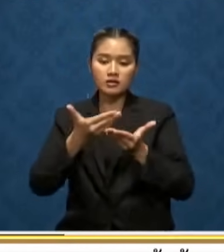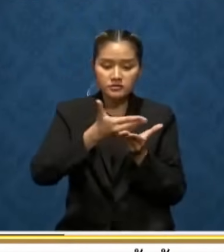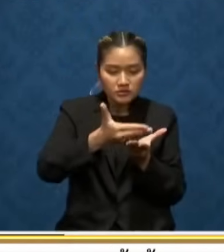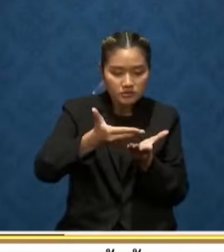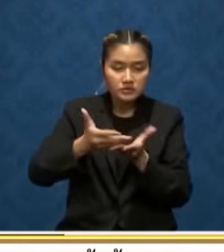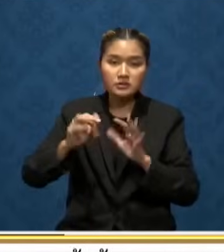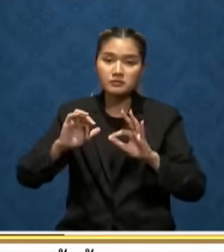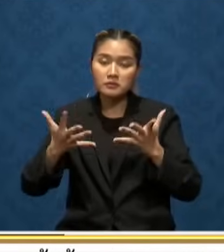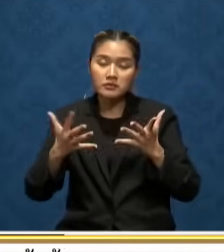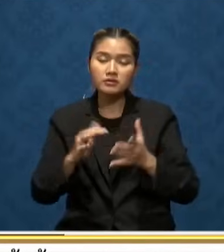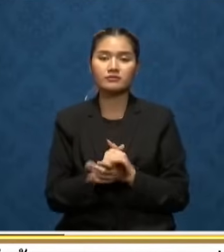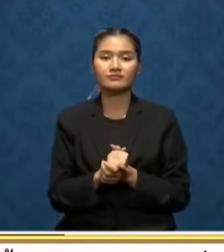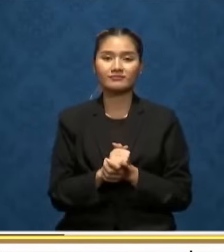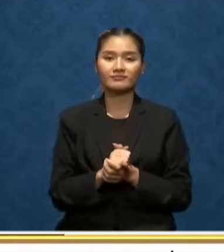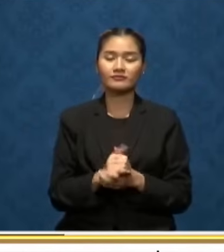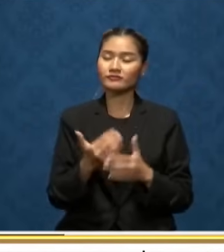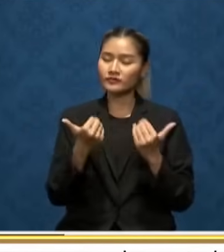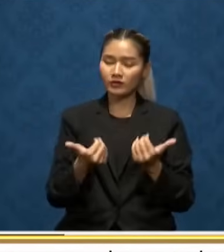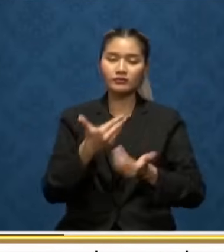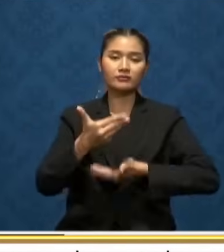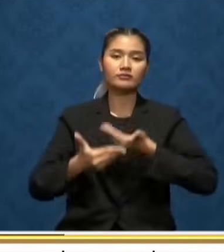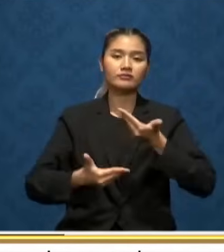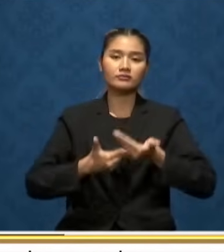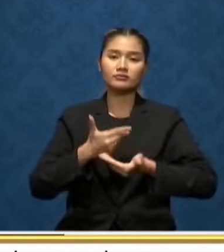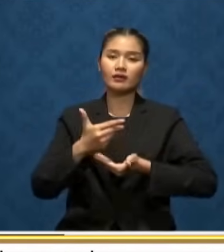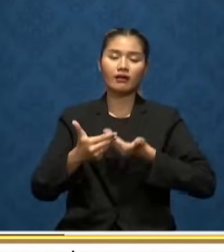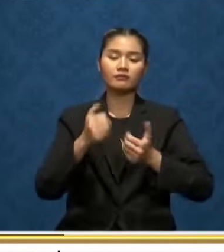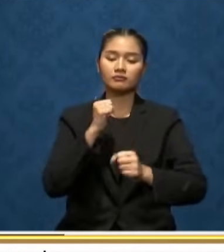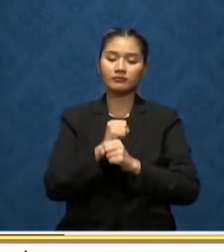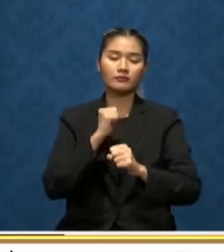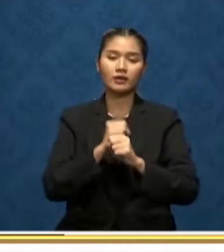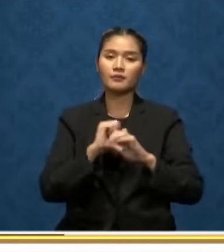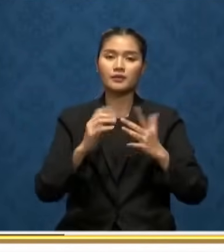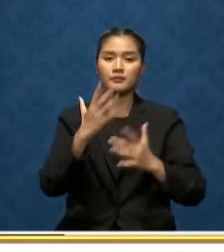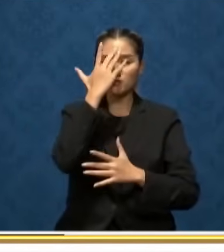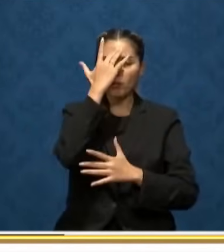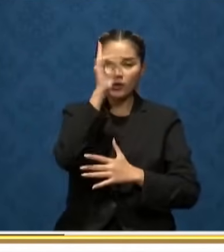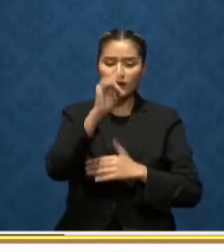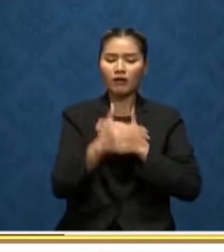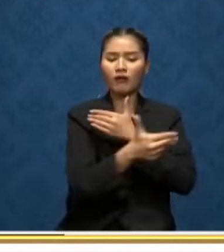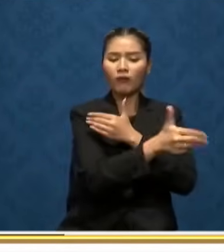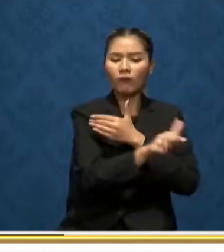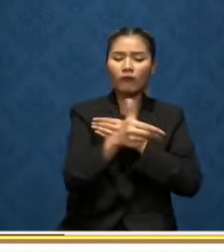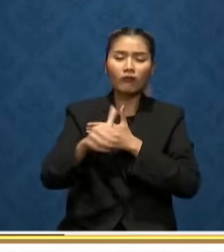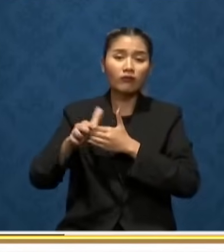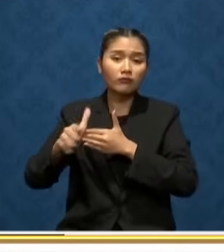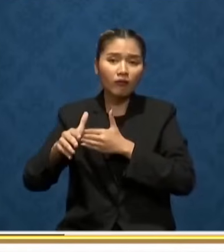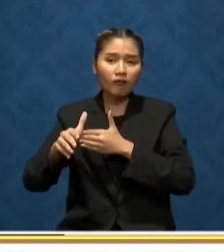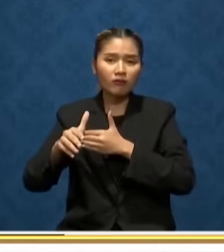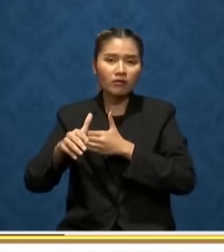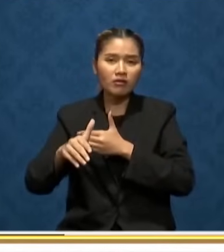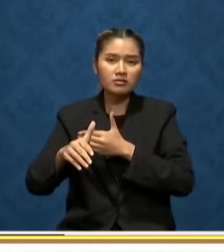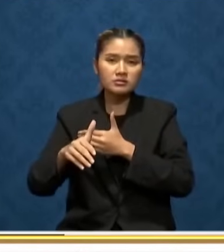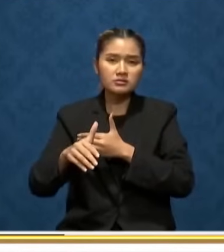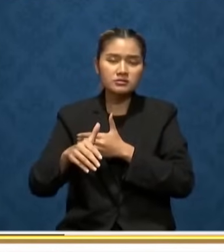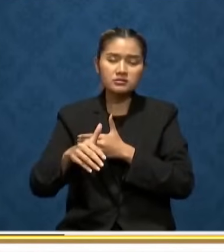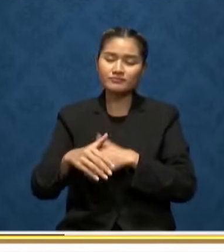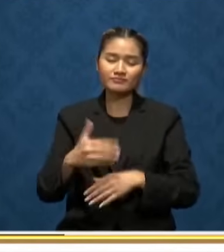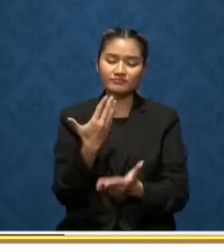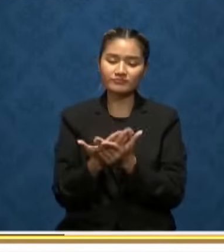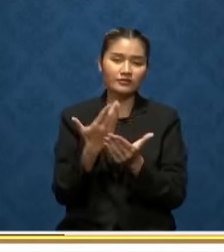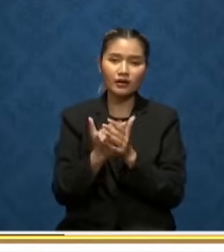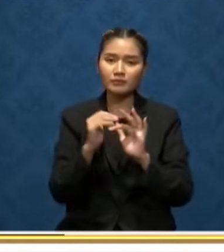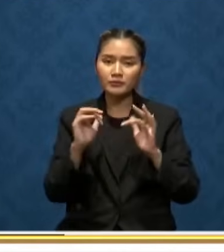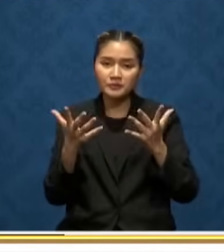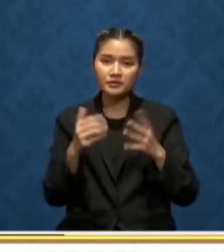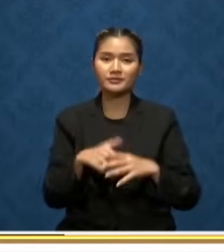ตลาดไม่ทำงานครับเพราะเขาไม่มีอำนาจซื้อเพราะฉะนั้นทีวีพาณิชย์เ